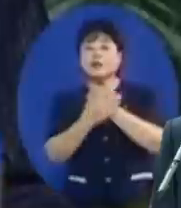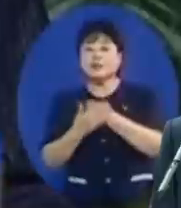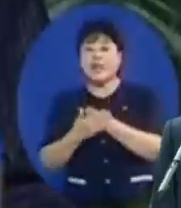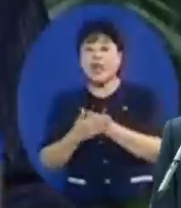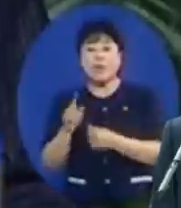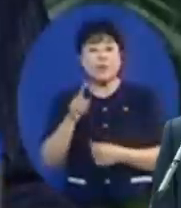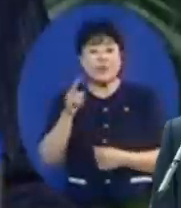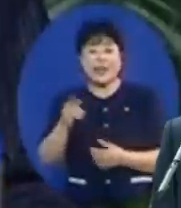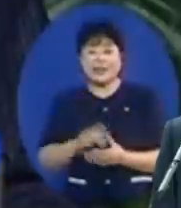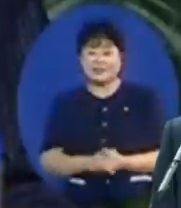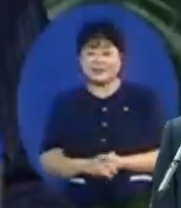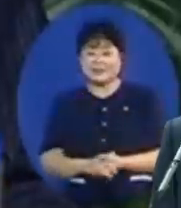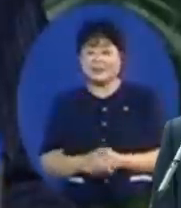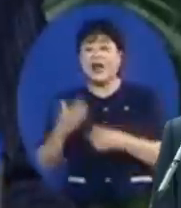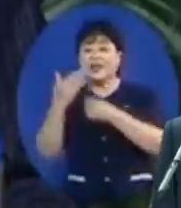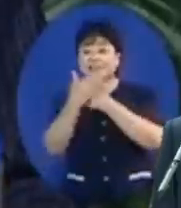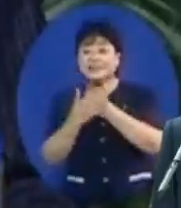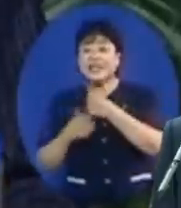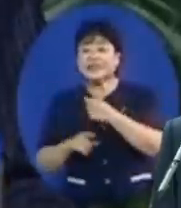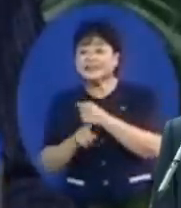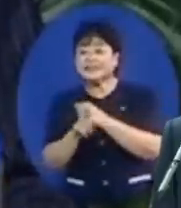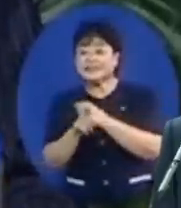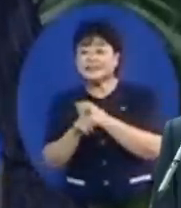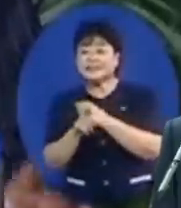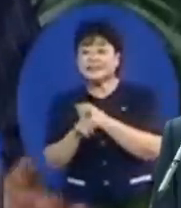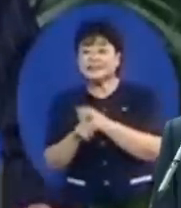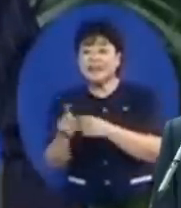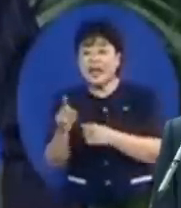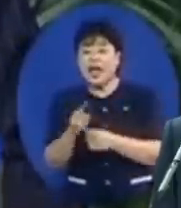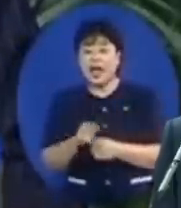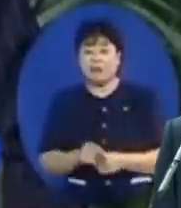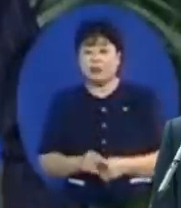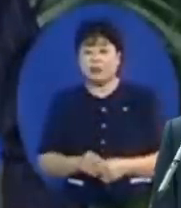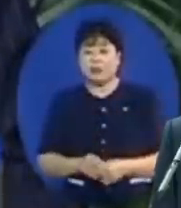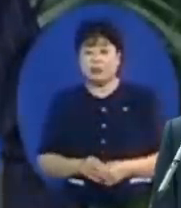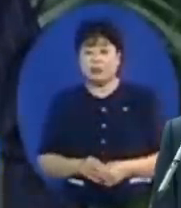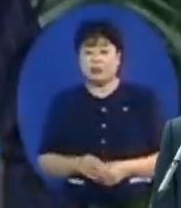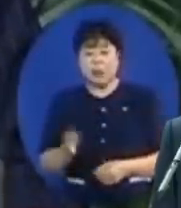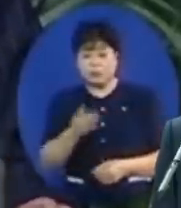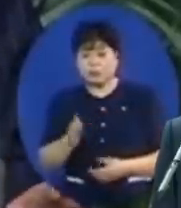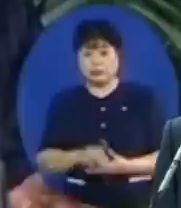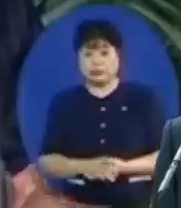뭡니까? 은혜란 아무 대가 없이